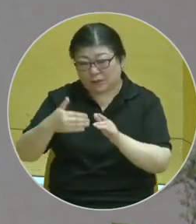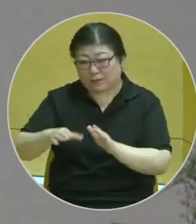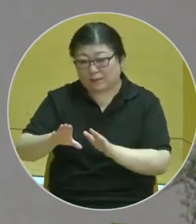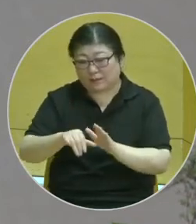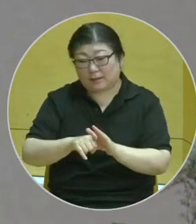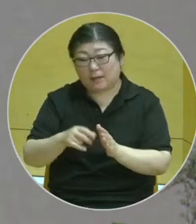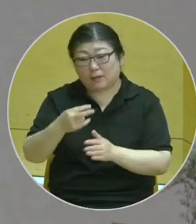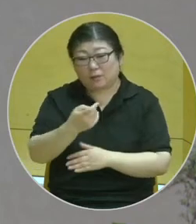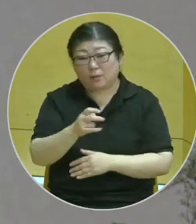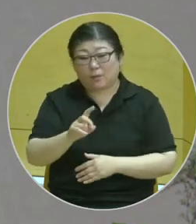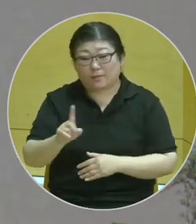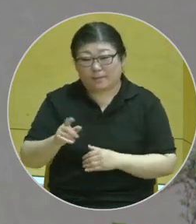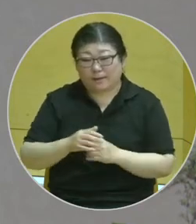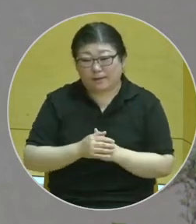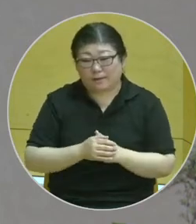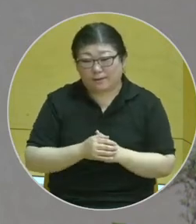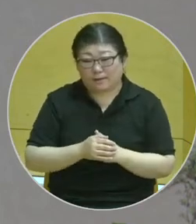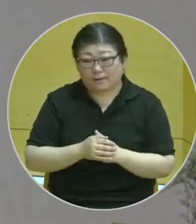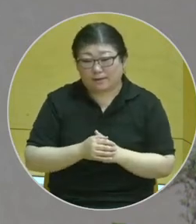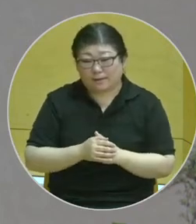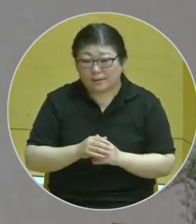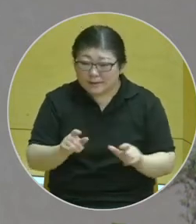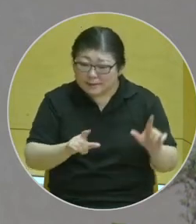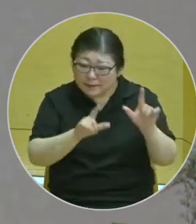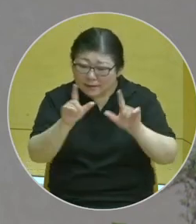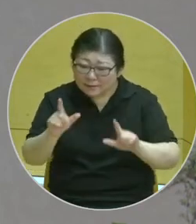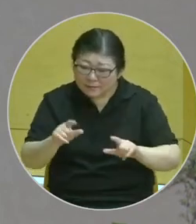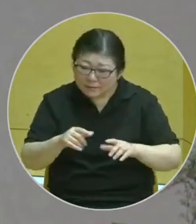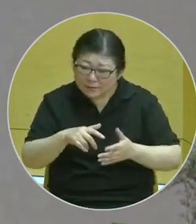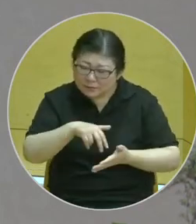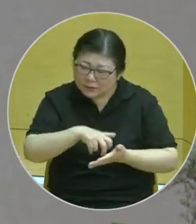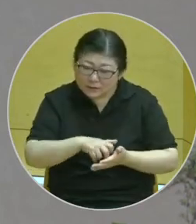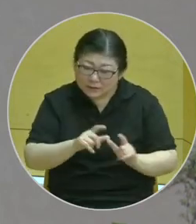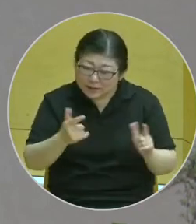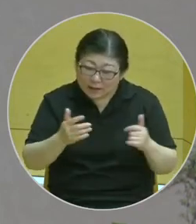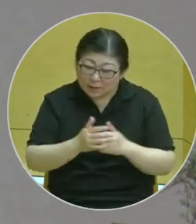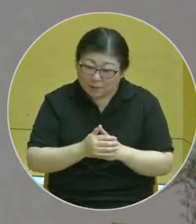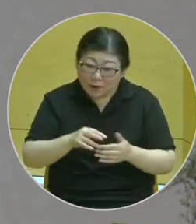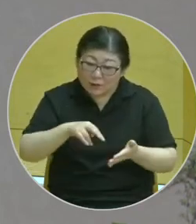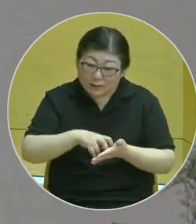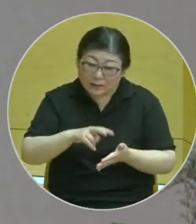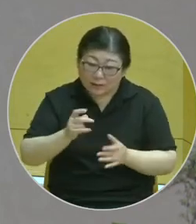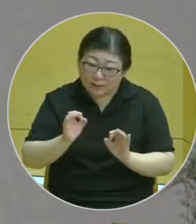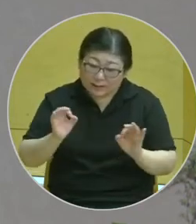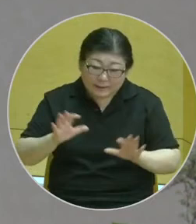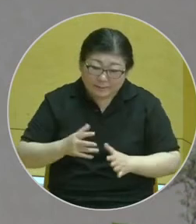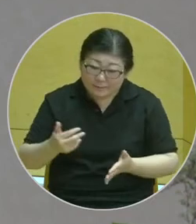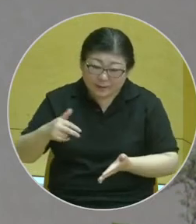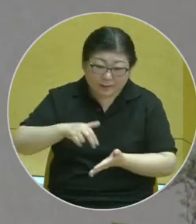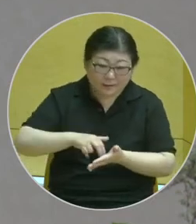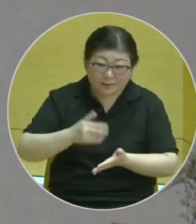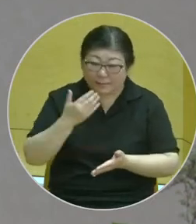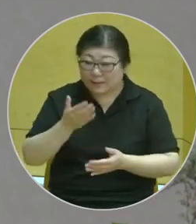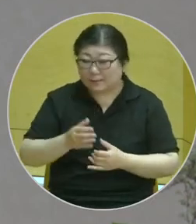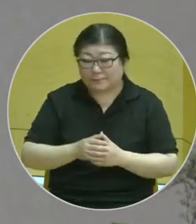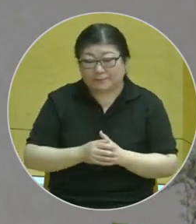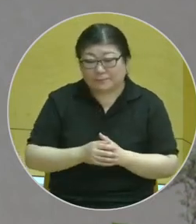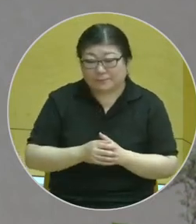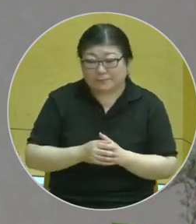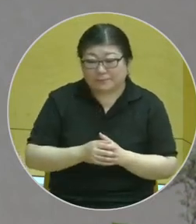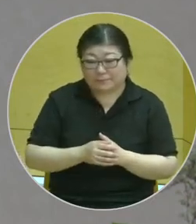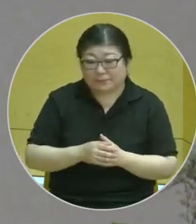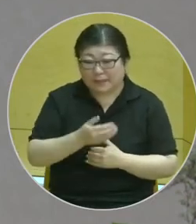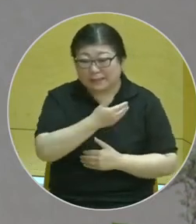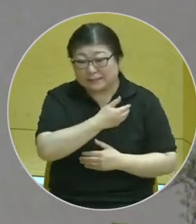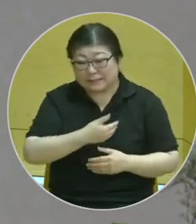도마는 인생에 있어서 좌절하지 않았습니다 자 절에도 금방 일어날 수가 있었습니다 그리고 제자의 길에서